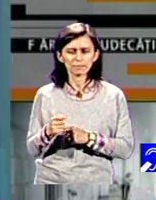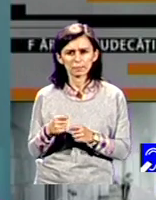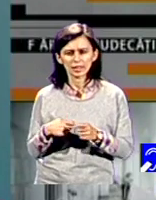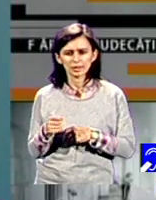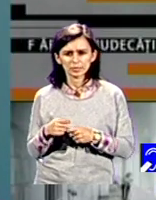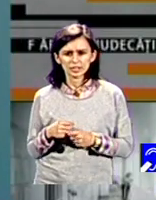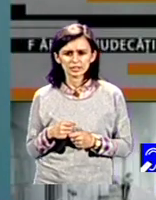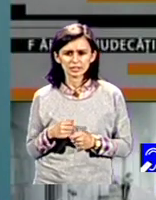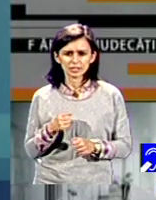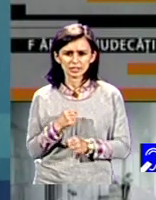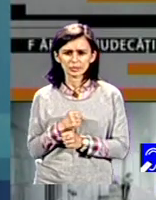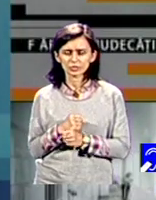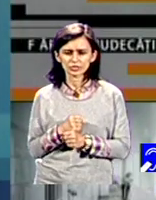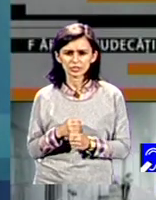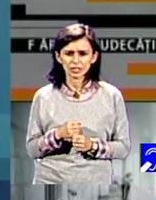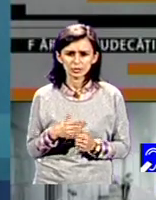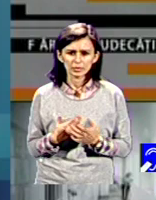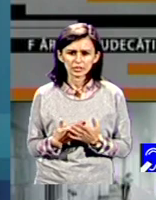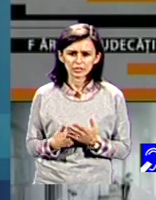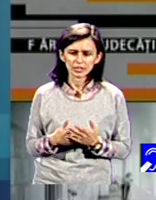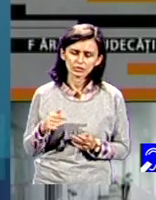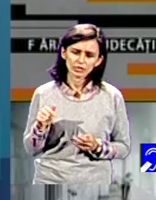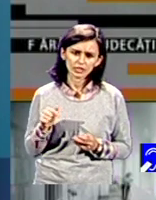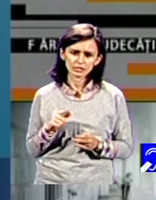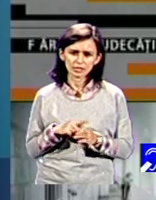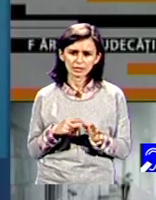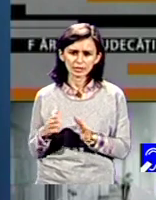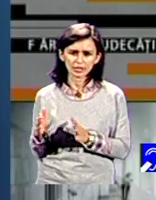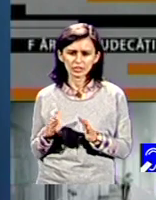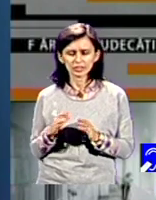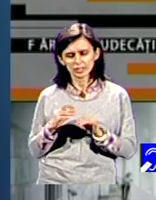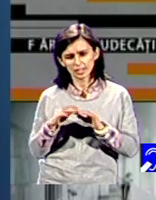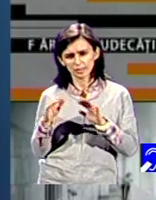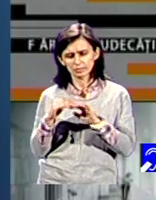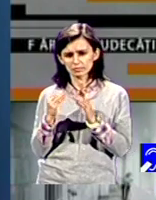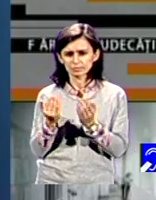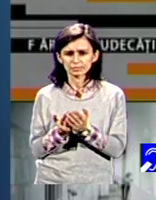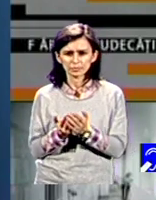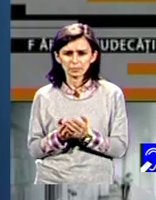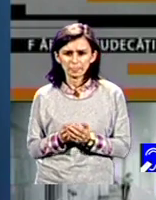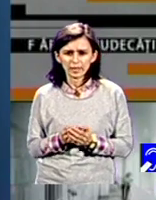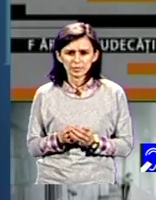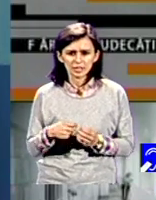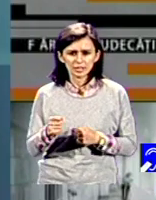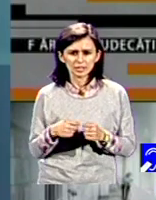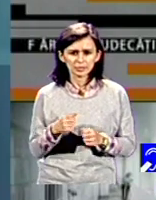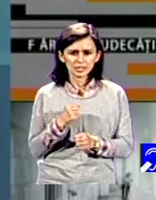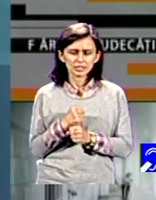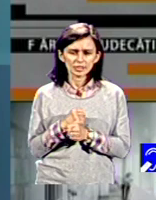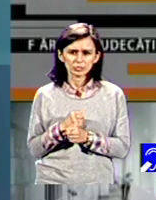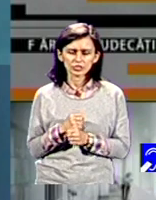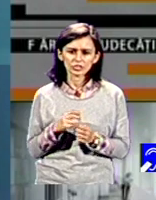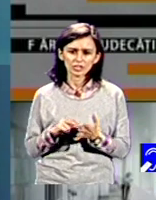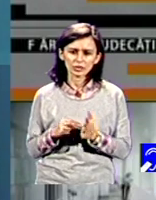toată toată această perioadă de pandemie Piața Muncii se în observa